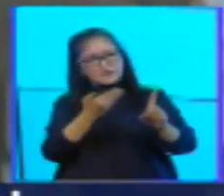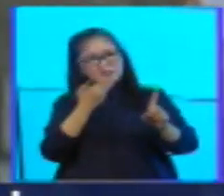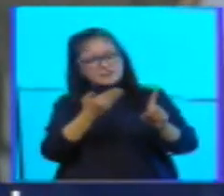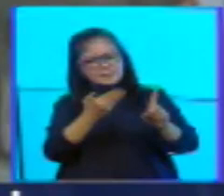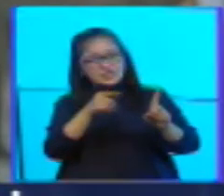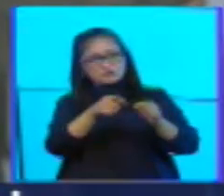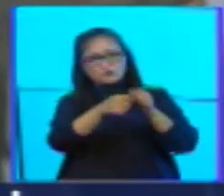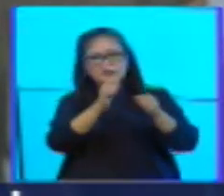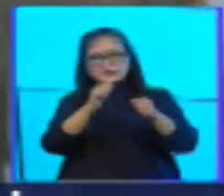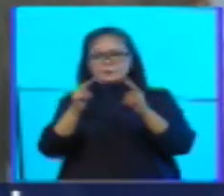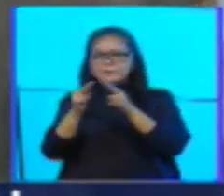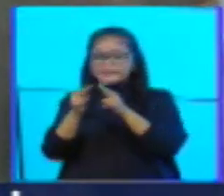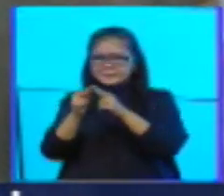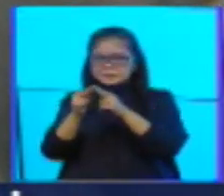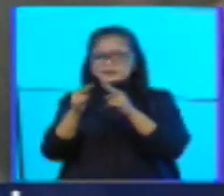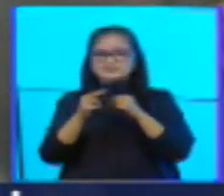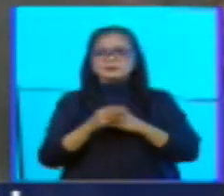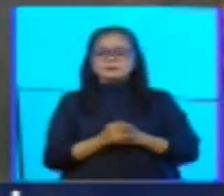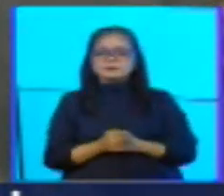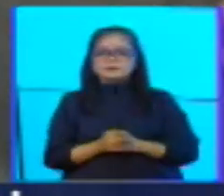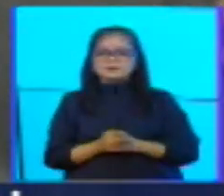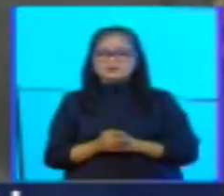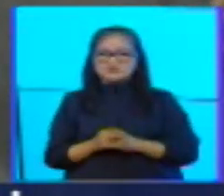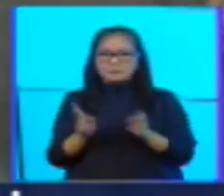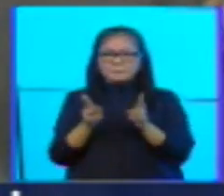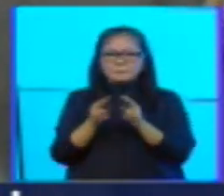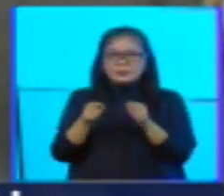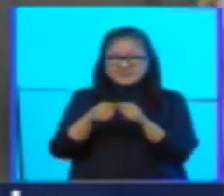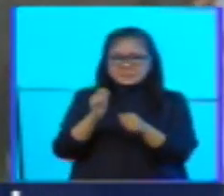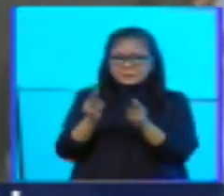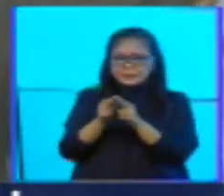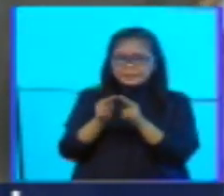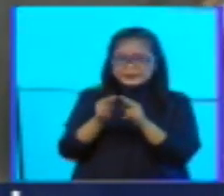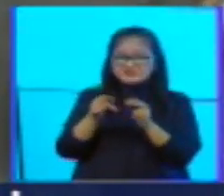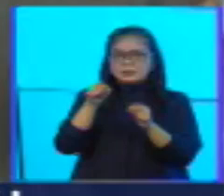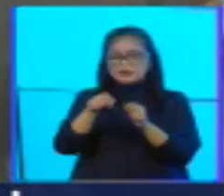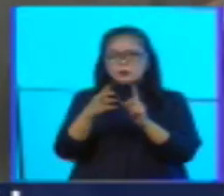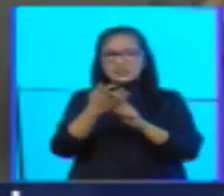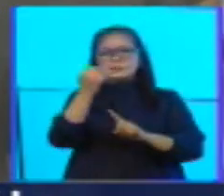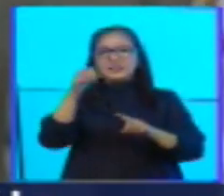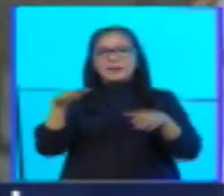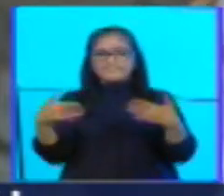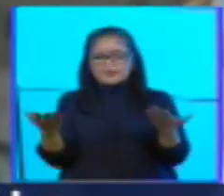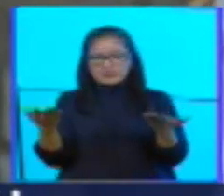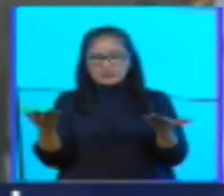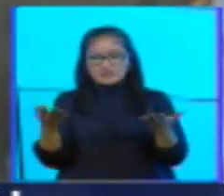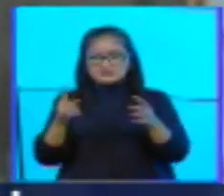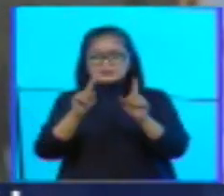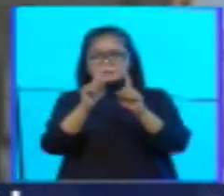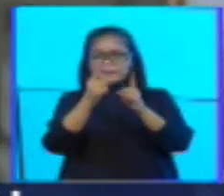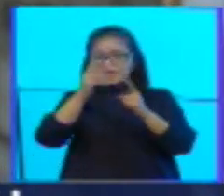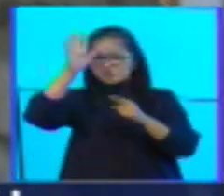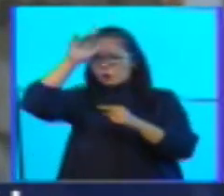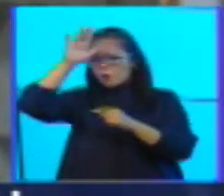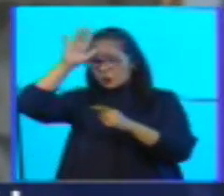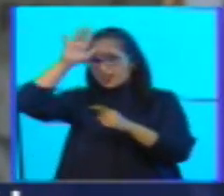urin. Kemudian dari hasil tes urin, hasilnya ternyata 11 orang di antara